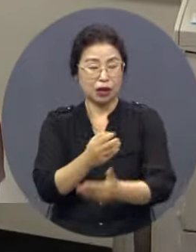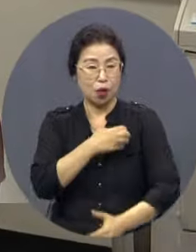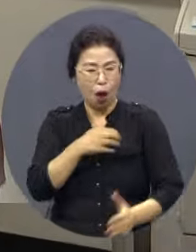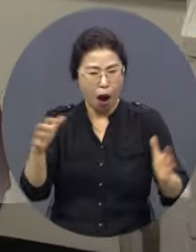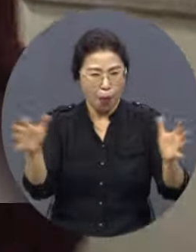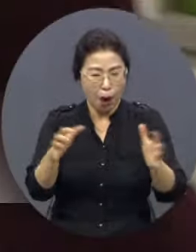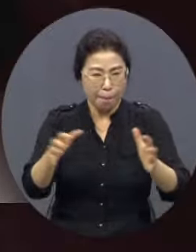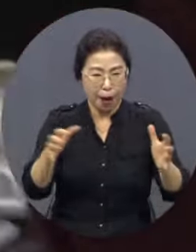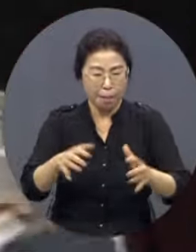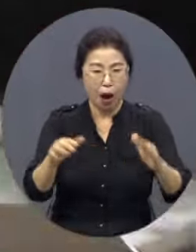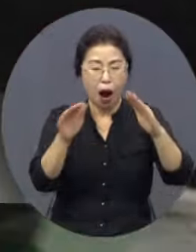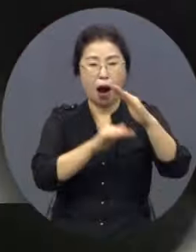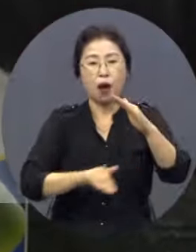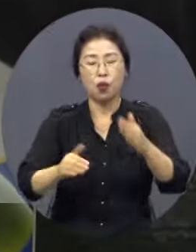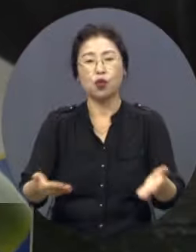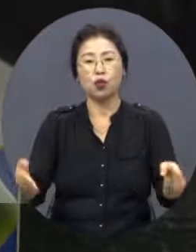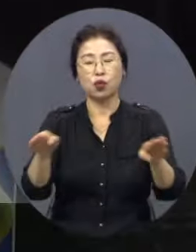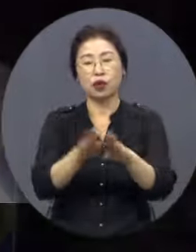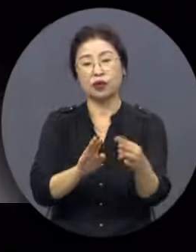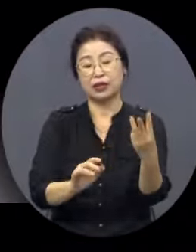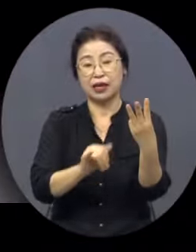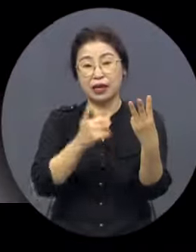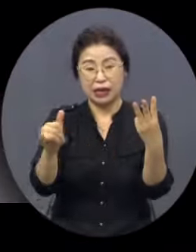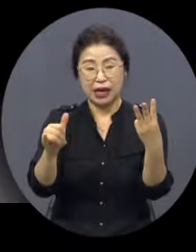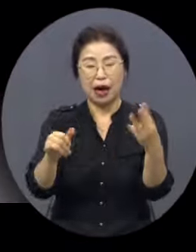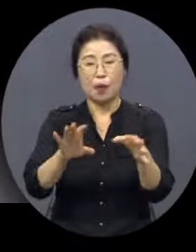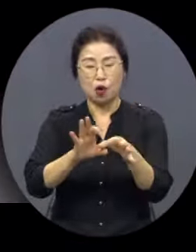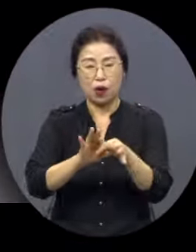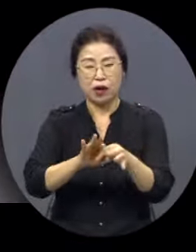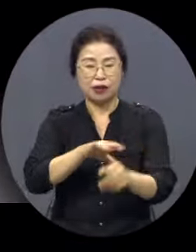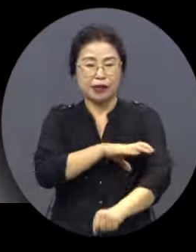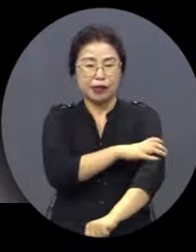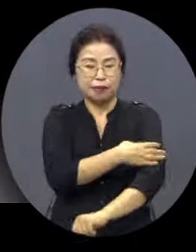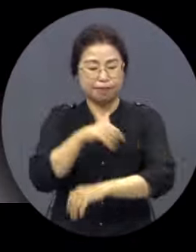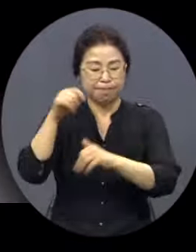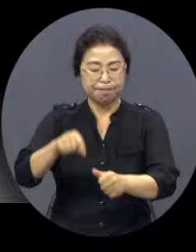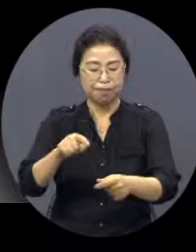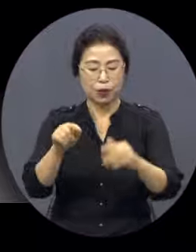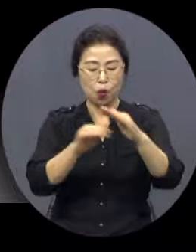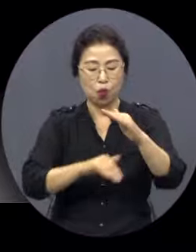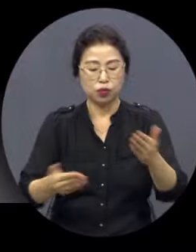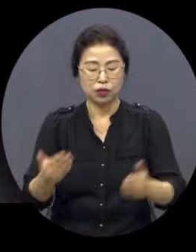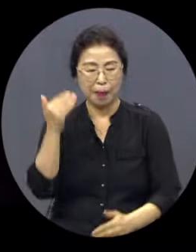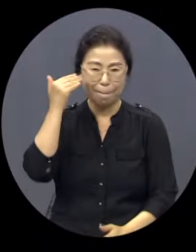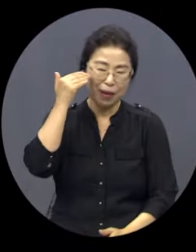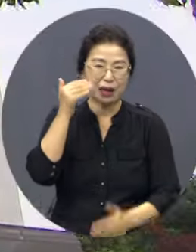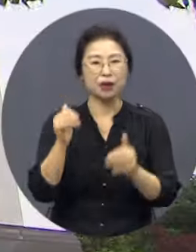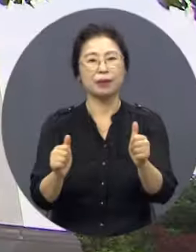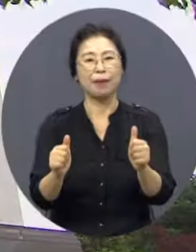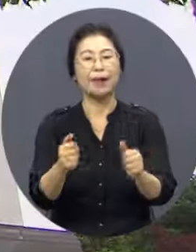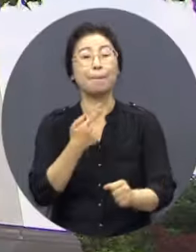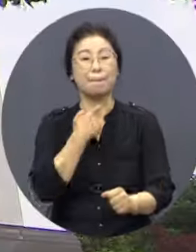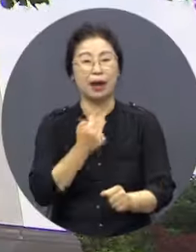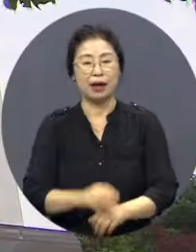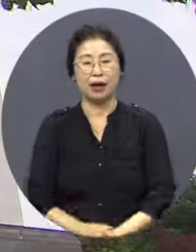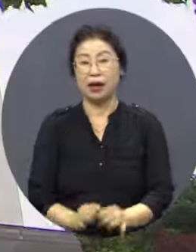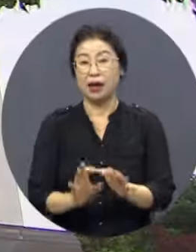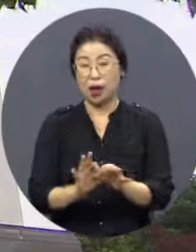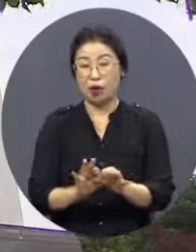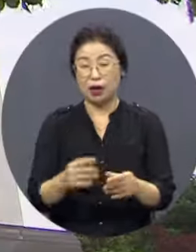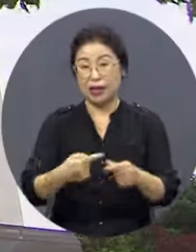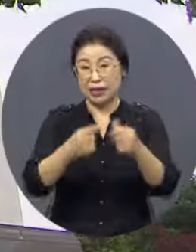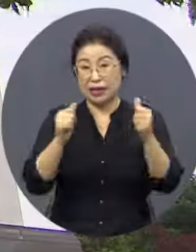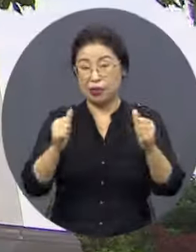동원한 공공기관 직원 등 3명을 위계에 의한 공무집행방해 혐의 등으로 재판에 넘겼습니다. 이에 대해